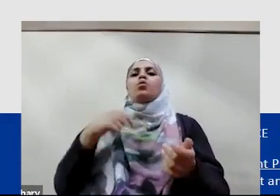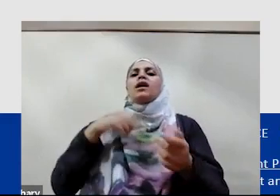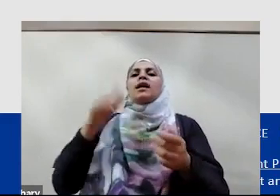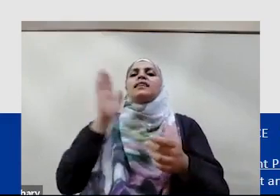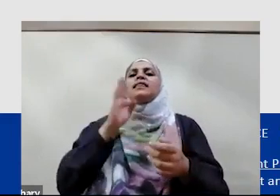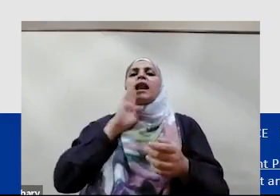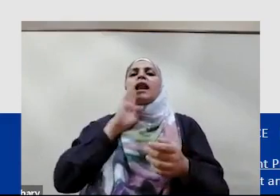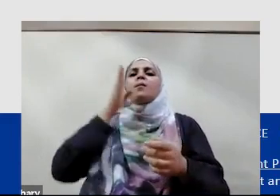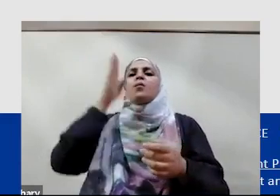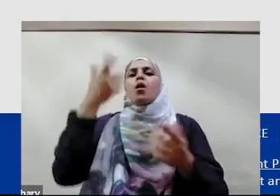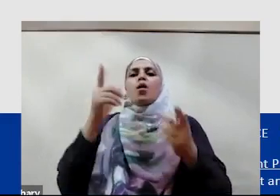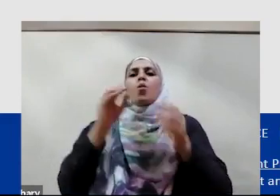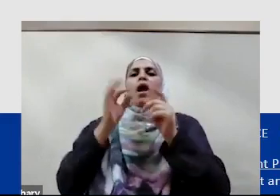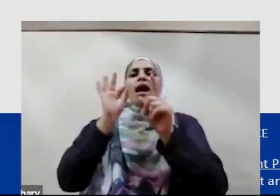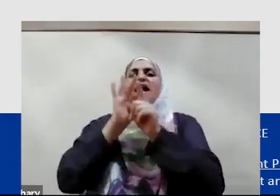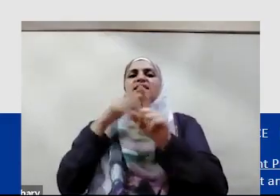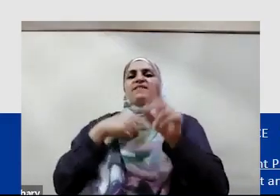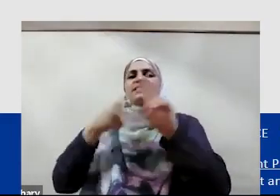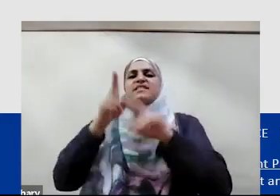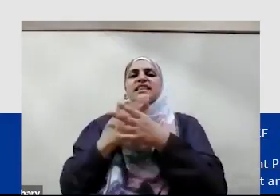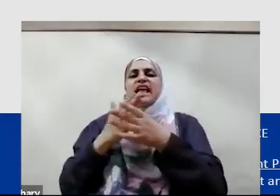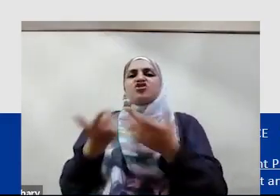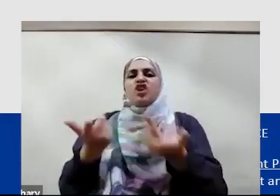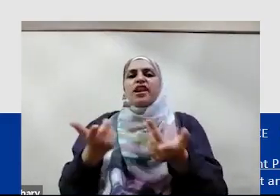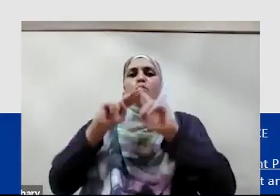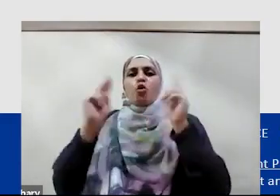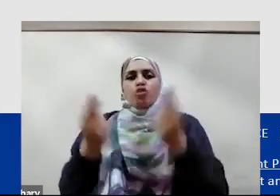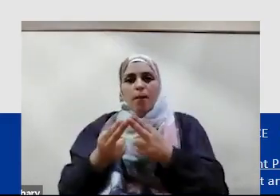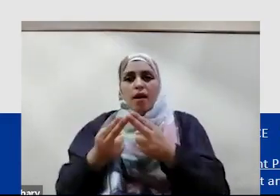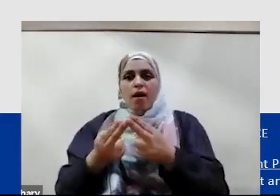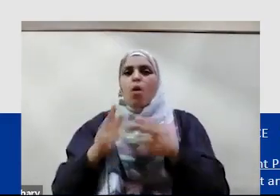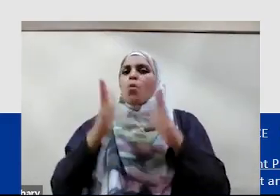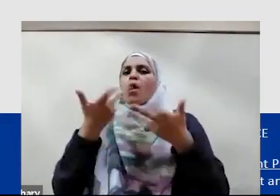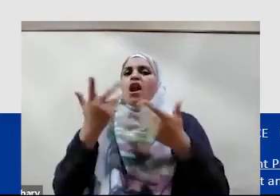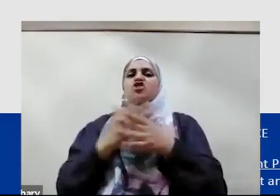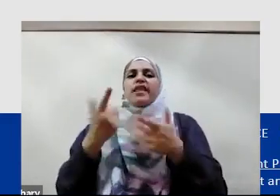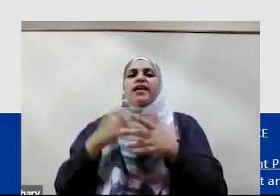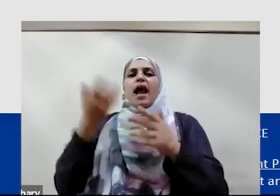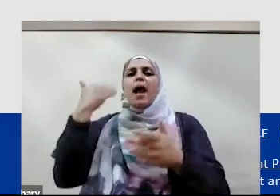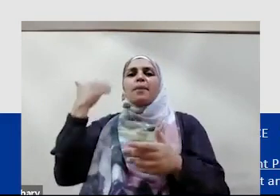وبكتب الهدف من السفر، يعني مثلا سافرت مؤتمر كذا كذا،